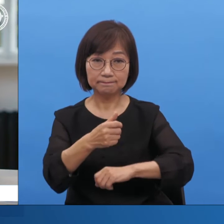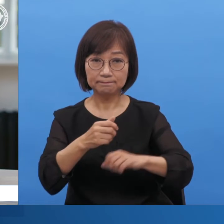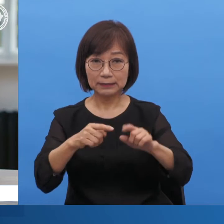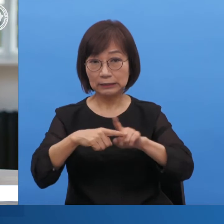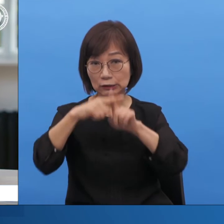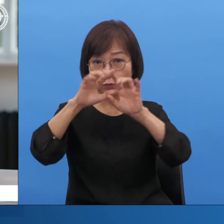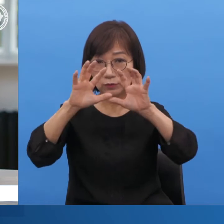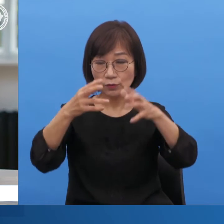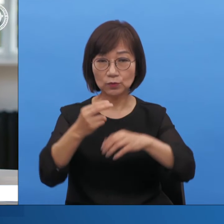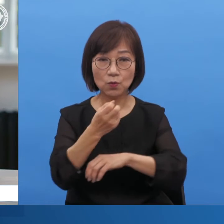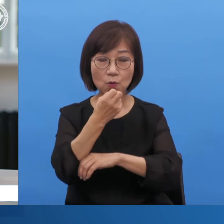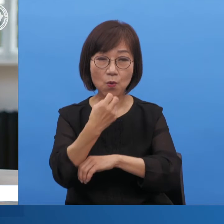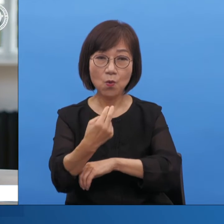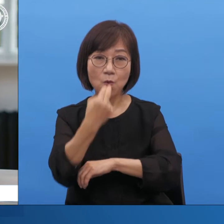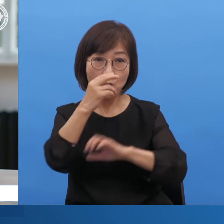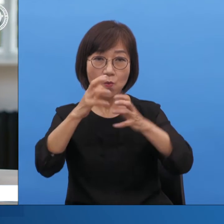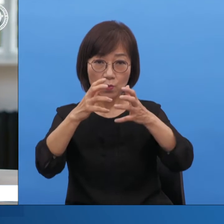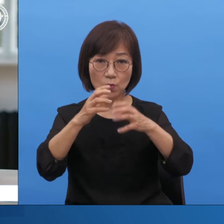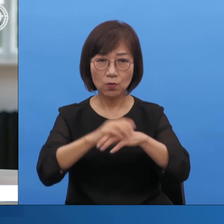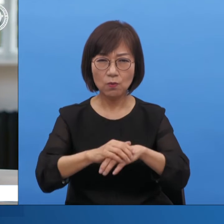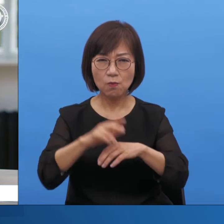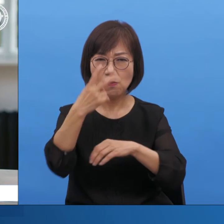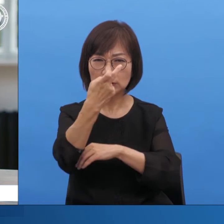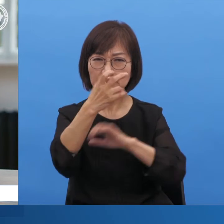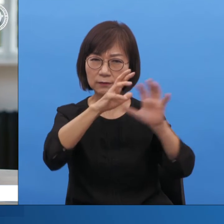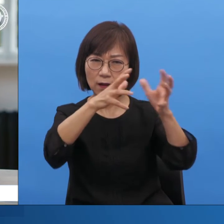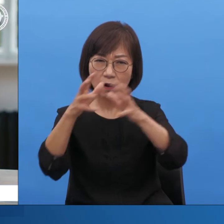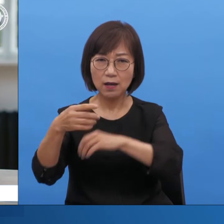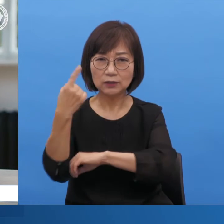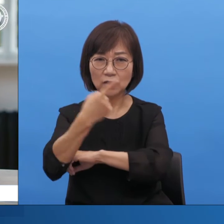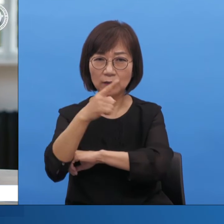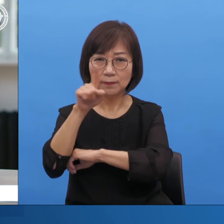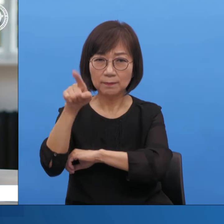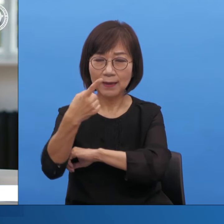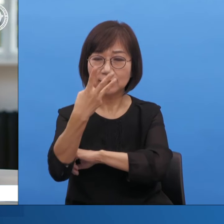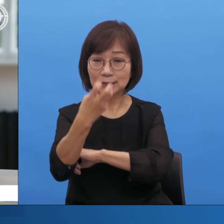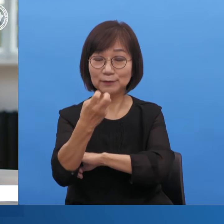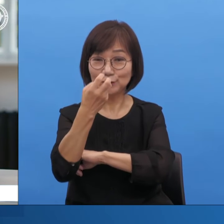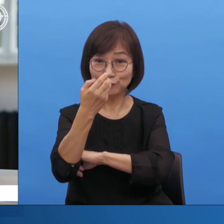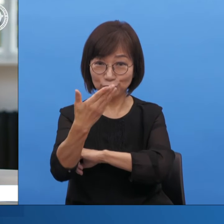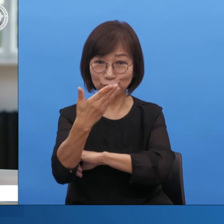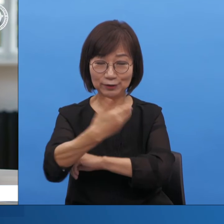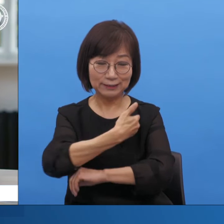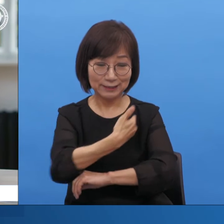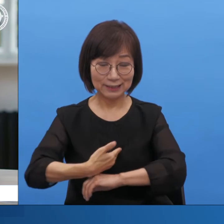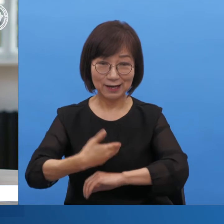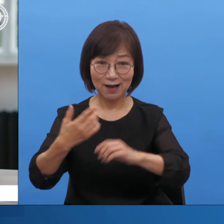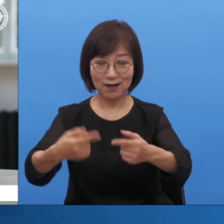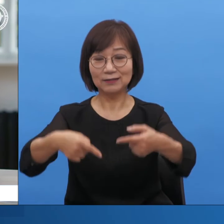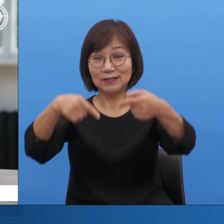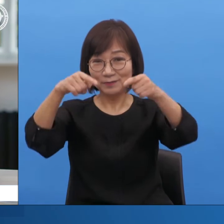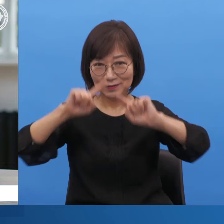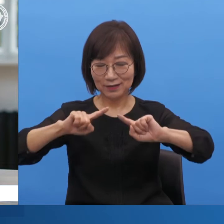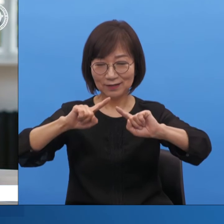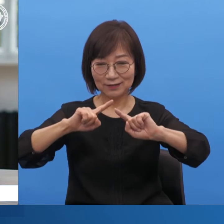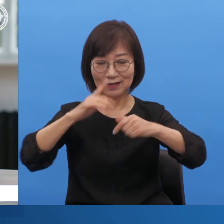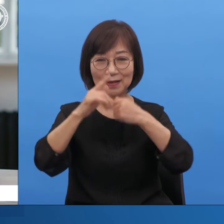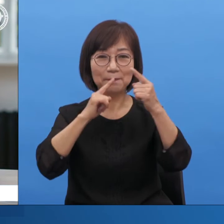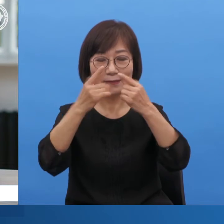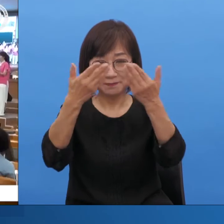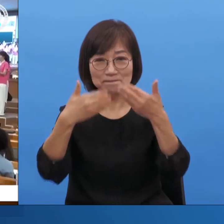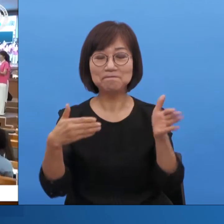세계 12개국 1139명의 제자들이 237 화요제자 훈련에 참석해 말씀에 집중했습니다.